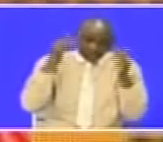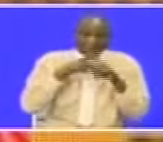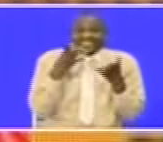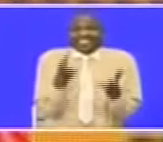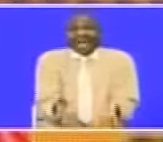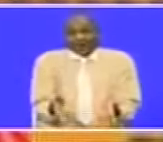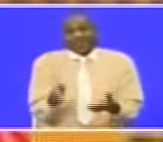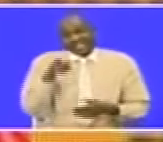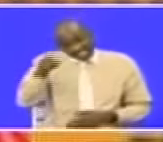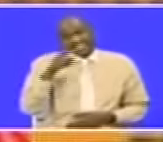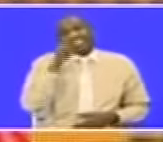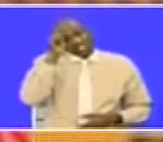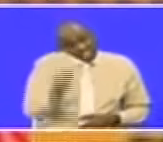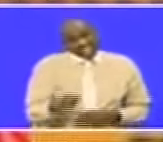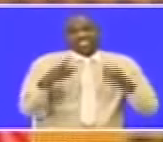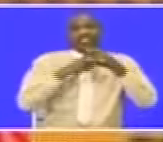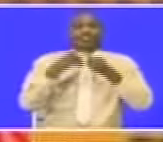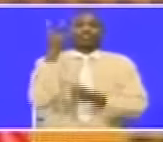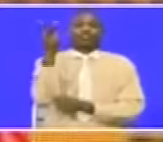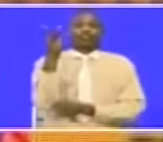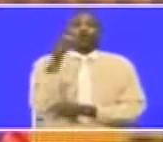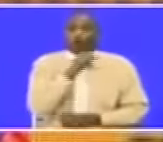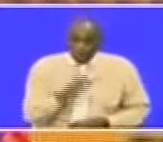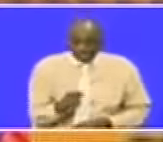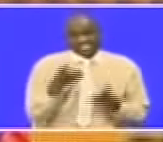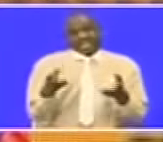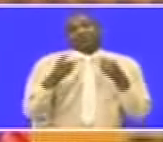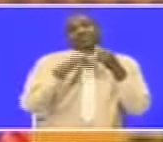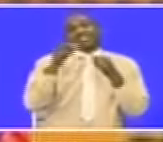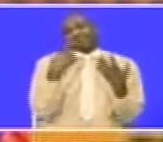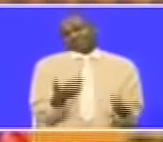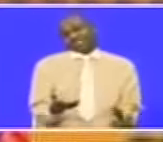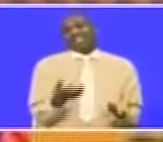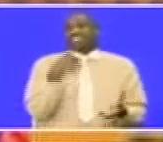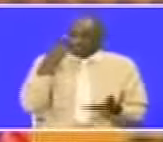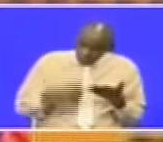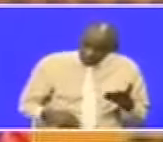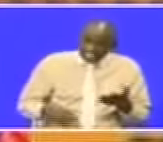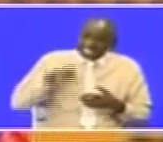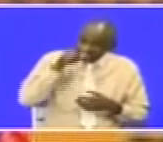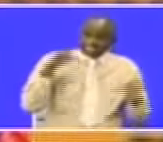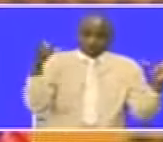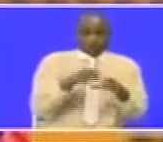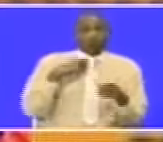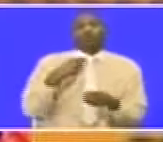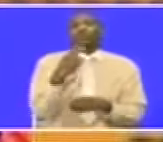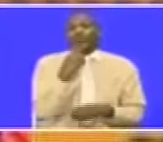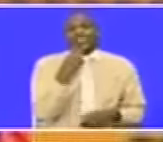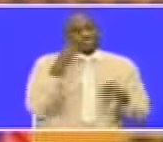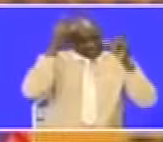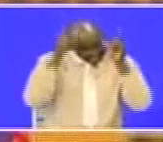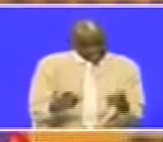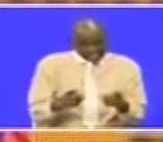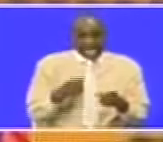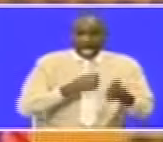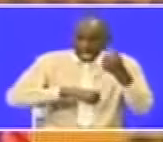kama ilivyo sasa, jaji Tunoi sio jaji wa mahakama. Lakini kama anavyoripoti ni kuambua, jopo hilo litaketi Jumanne kuamua hatua